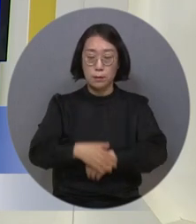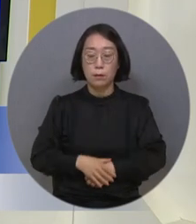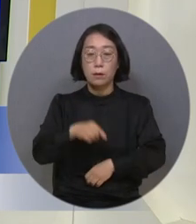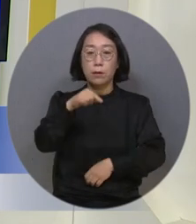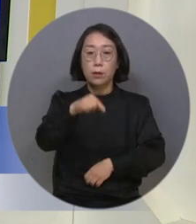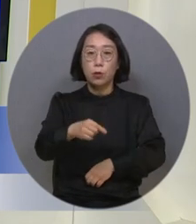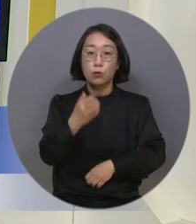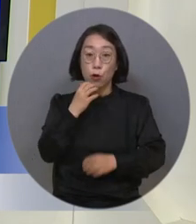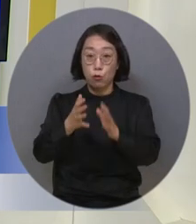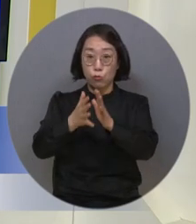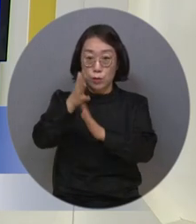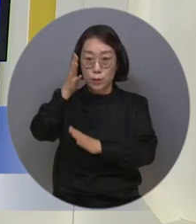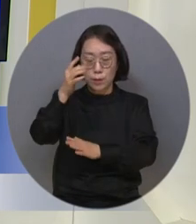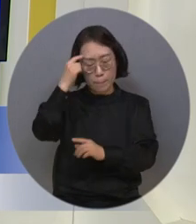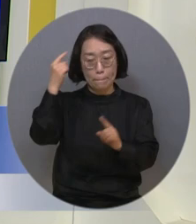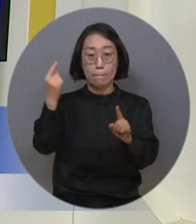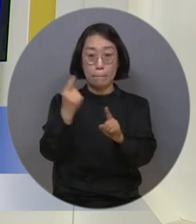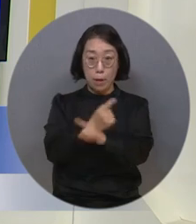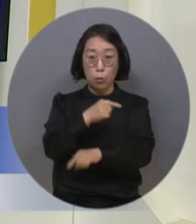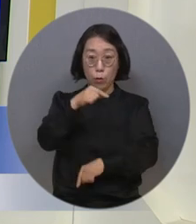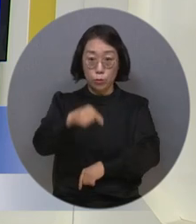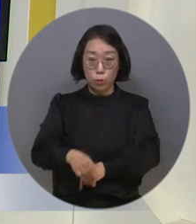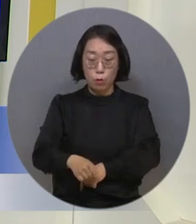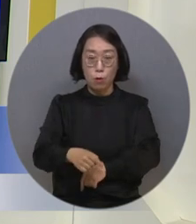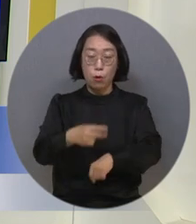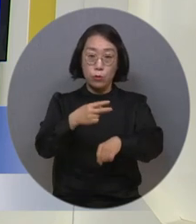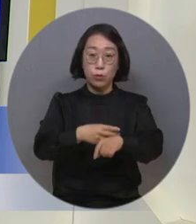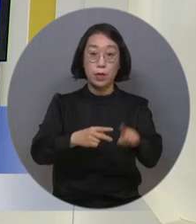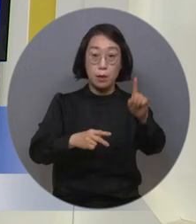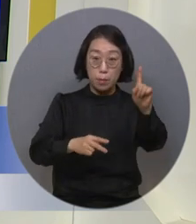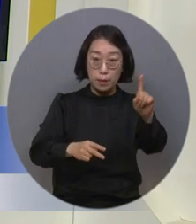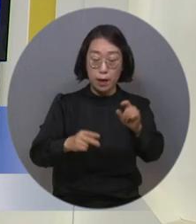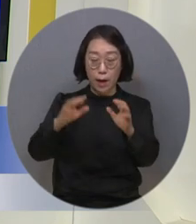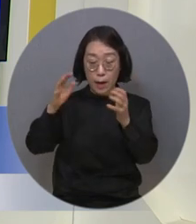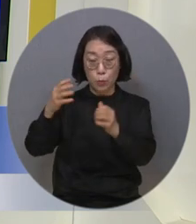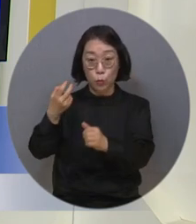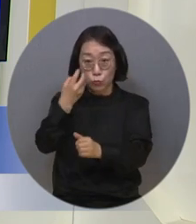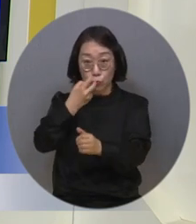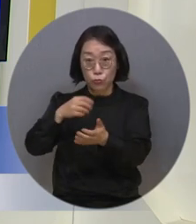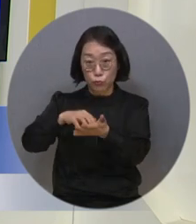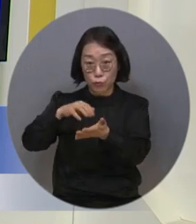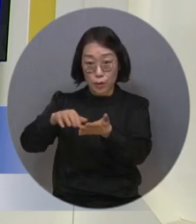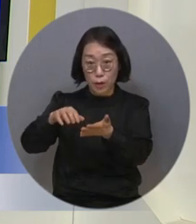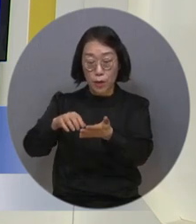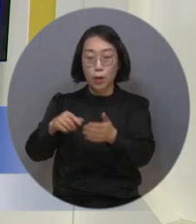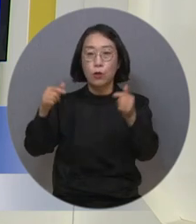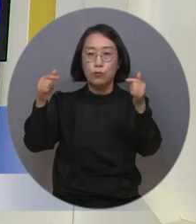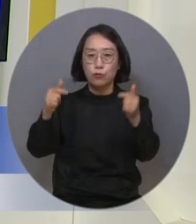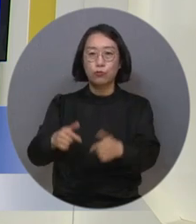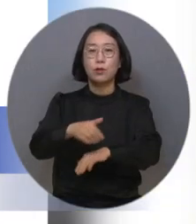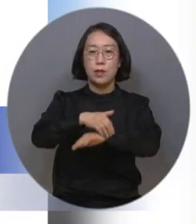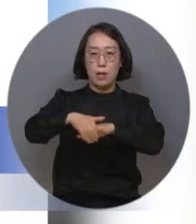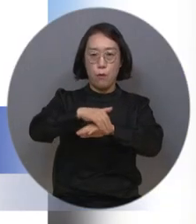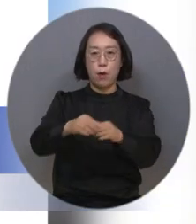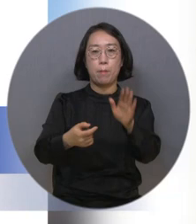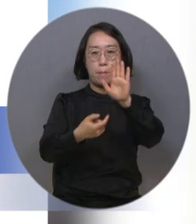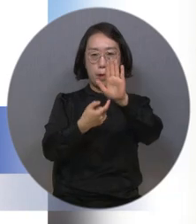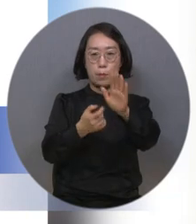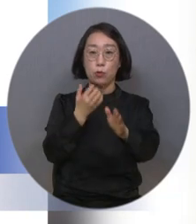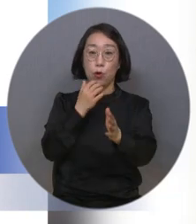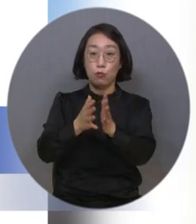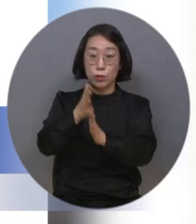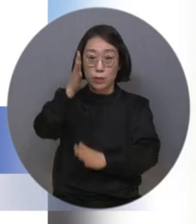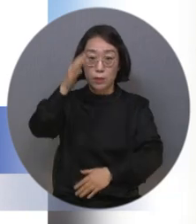가운데 서울시가 어린이집 보육교사 1명이 돌보는 아동수를 줄이기 위한 계획을 발표했습니다.